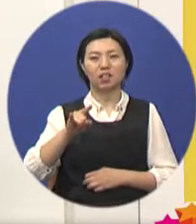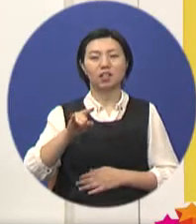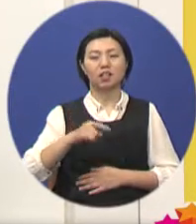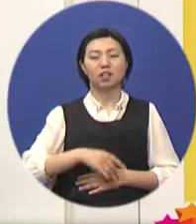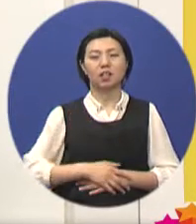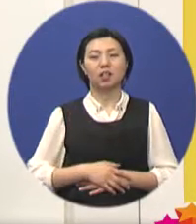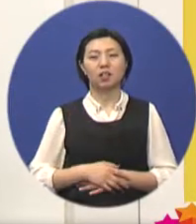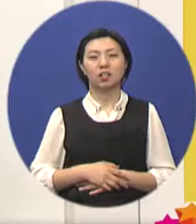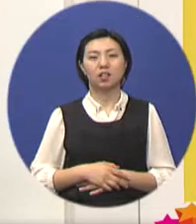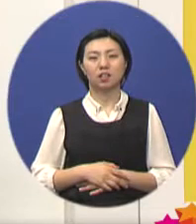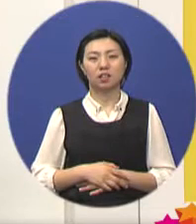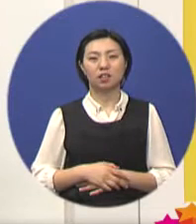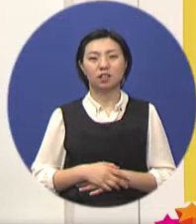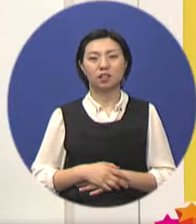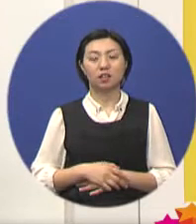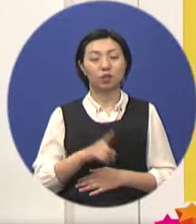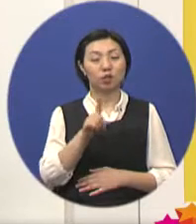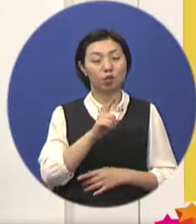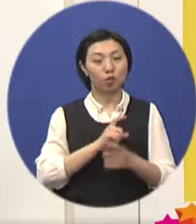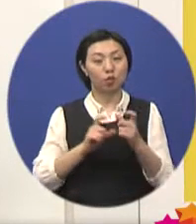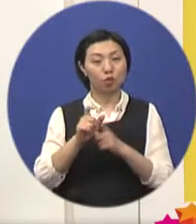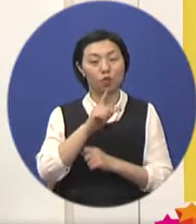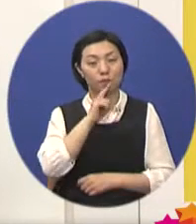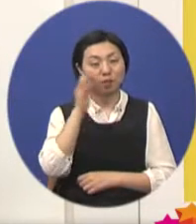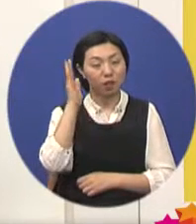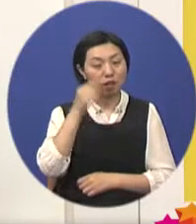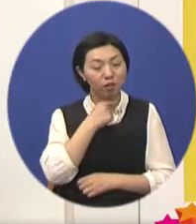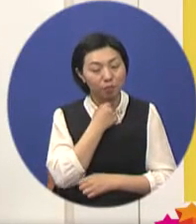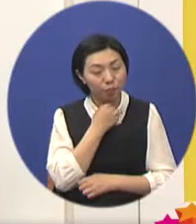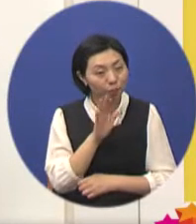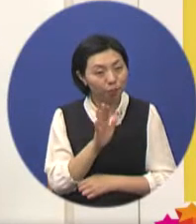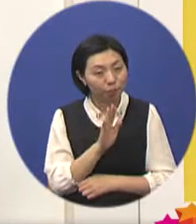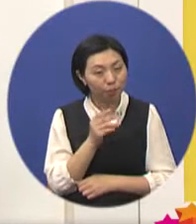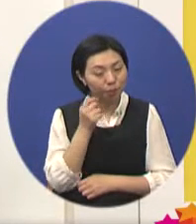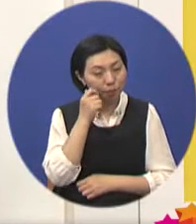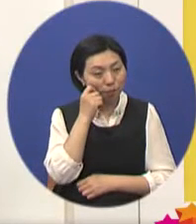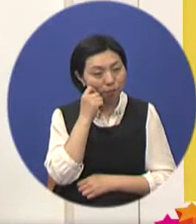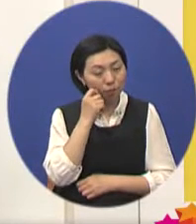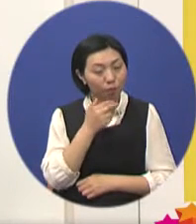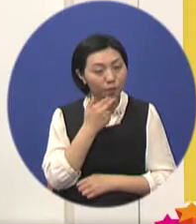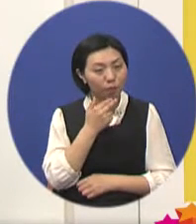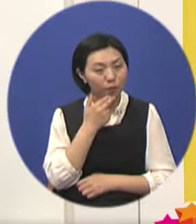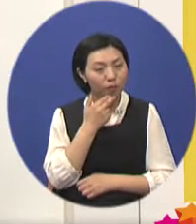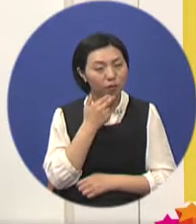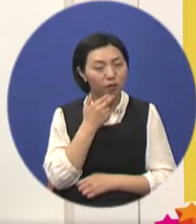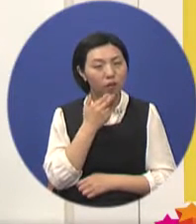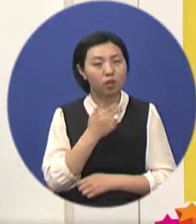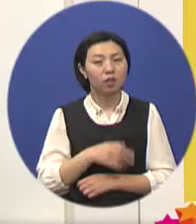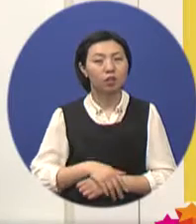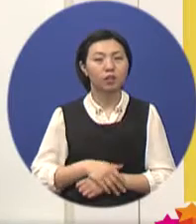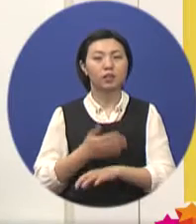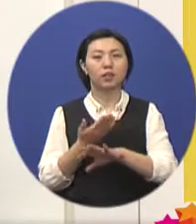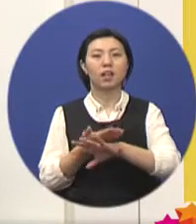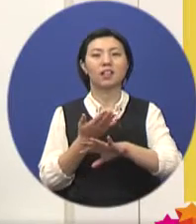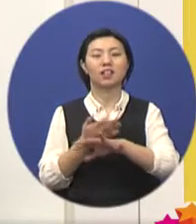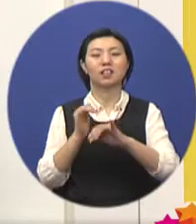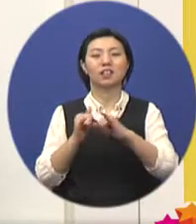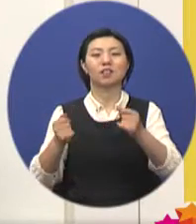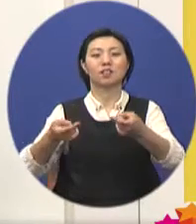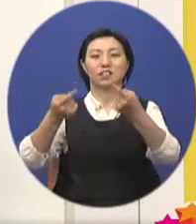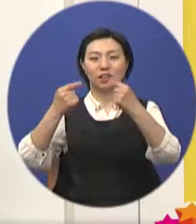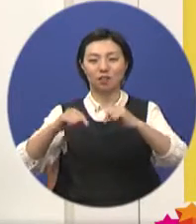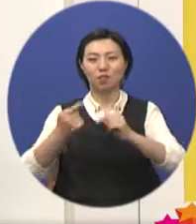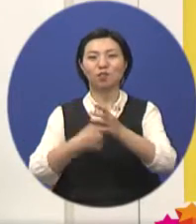뭐 들으면서. 더 말씀 나눌 예. 거 더 없으세요? 네? 다른 분 참여하시게 네.